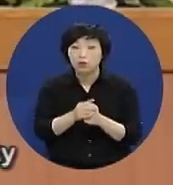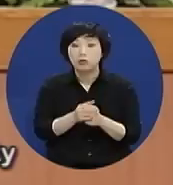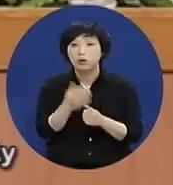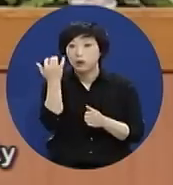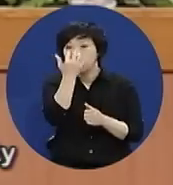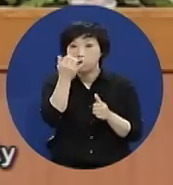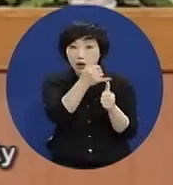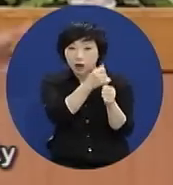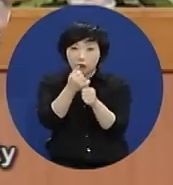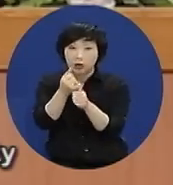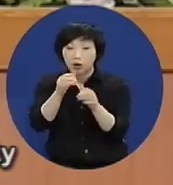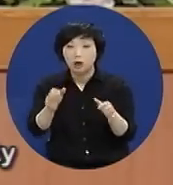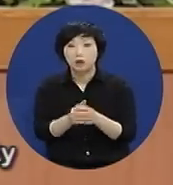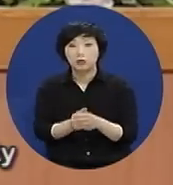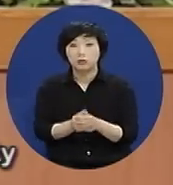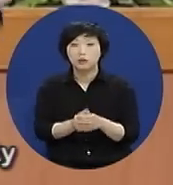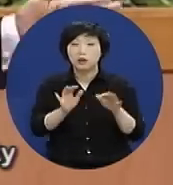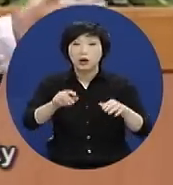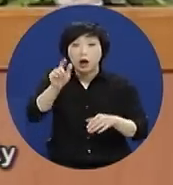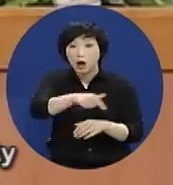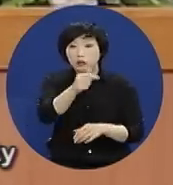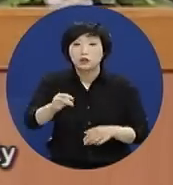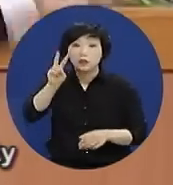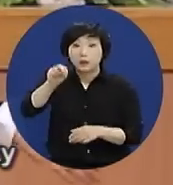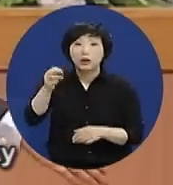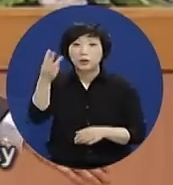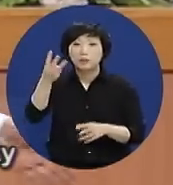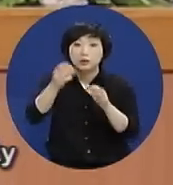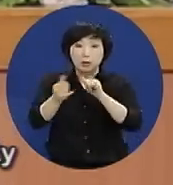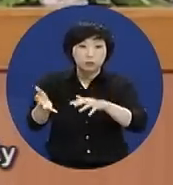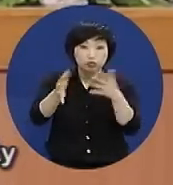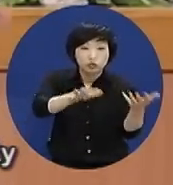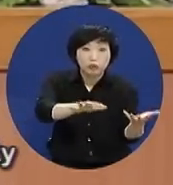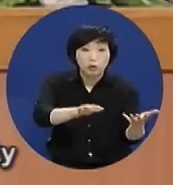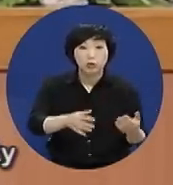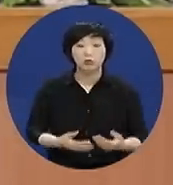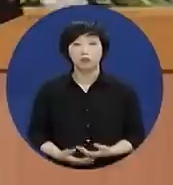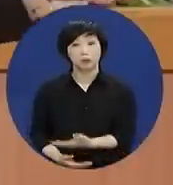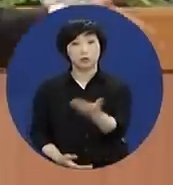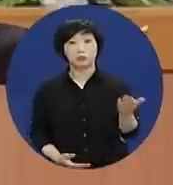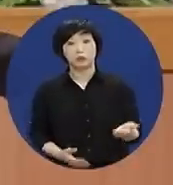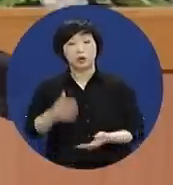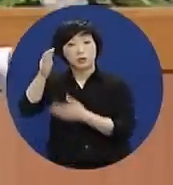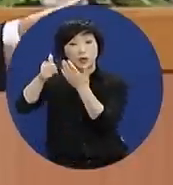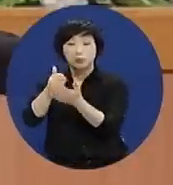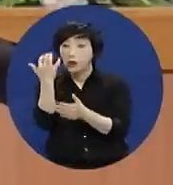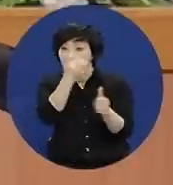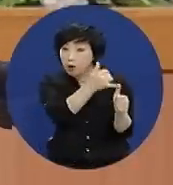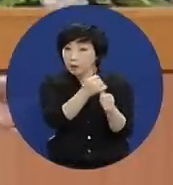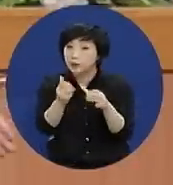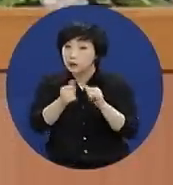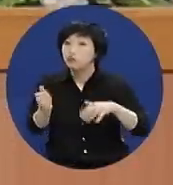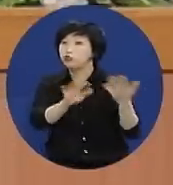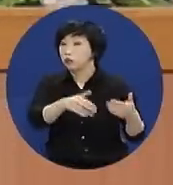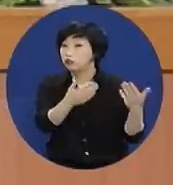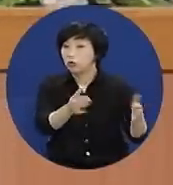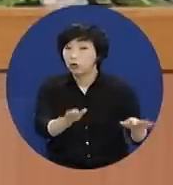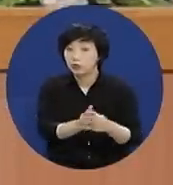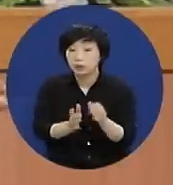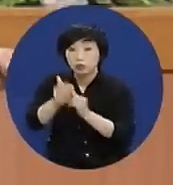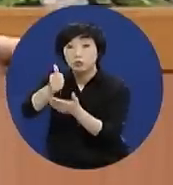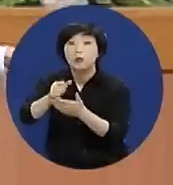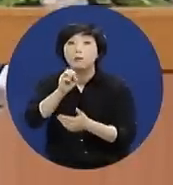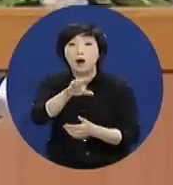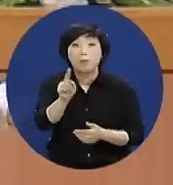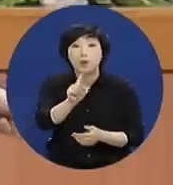中に肉の行いについて不貧困汚れ公職苦情礼拝と言っています加の故